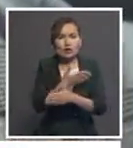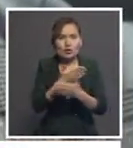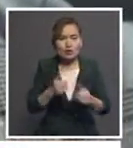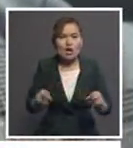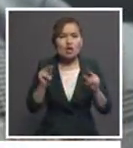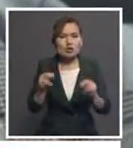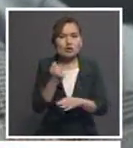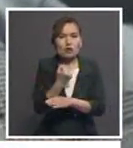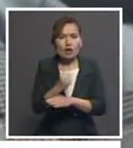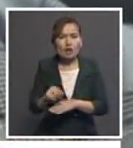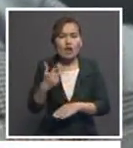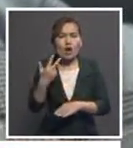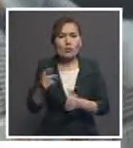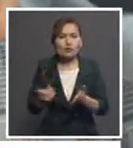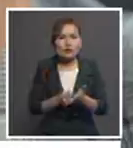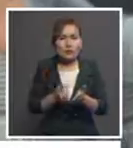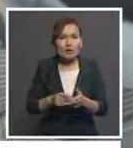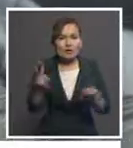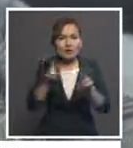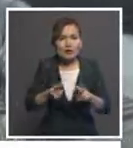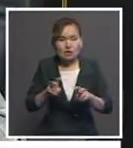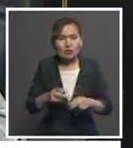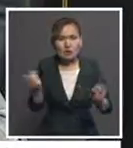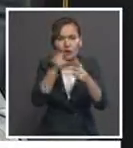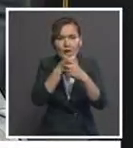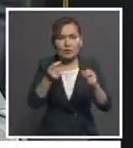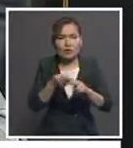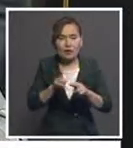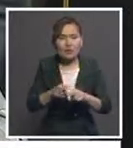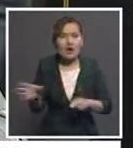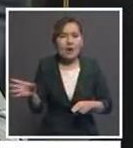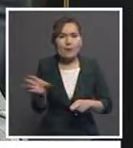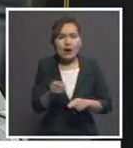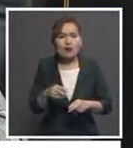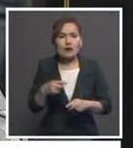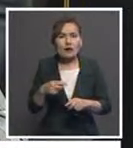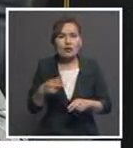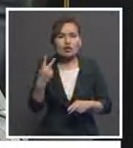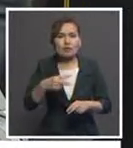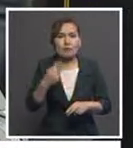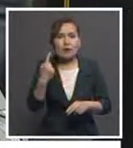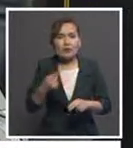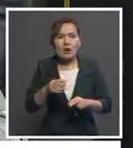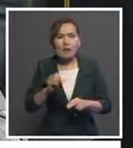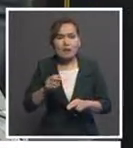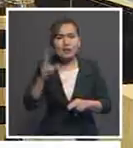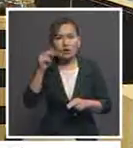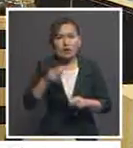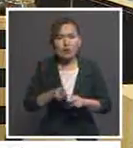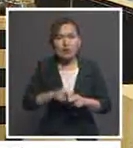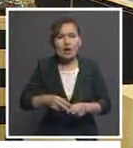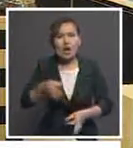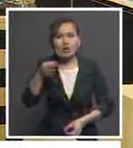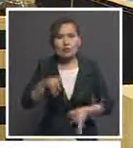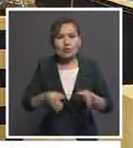жеңгені туралы 30 беттен тұратын зерттеуін жариялаған. Енді осы материалдардың барлығы 21 сәуірде Бибісара Асаубаеваның шағымы бойынша